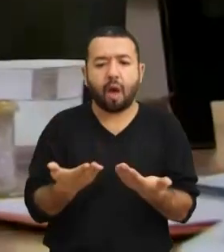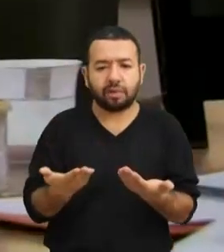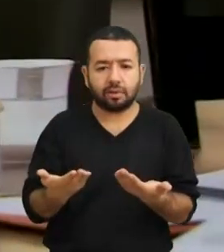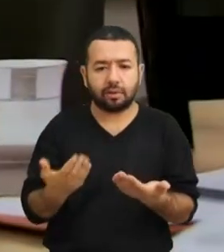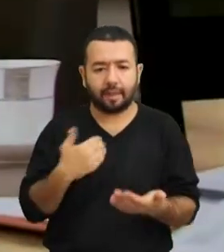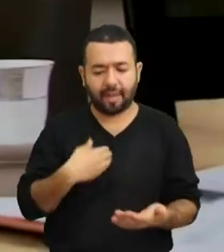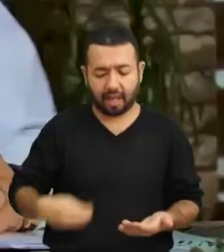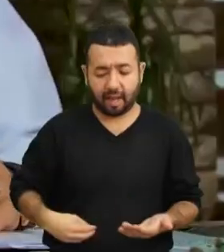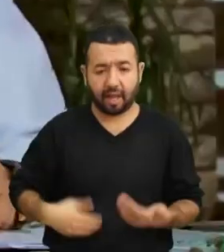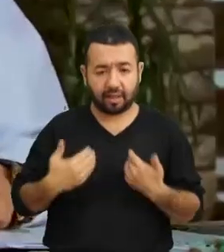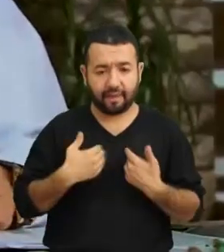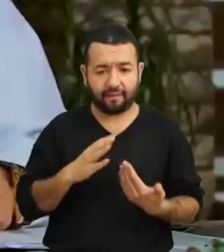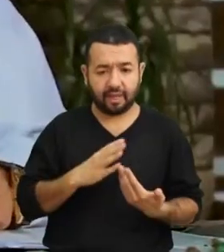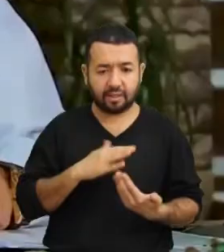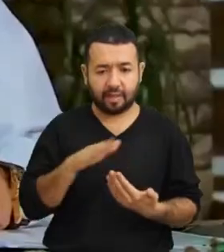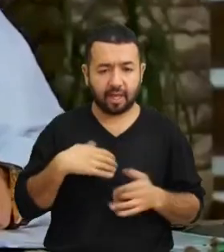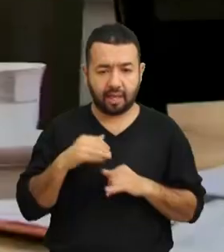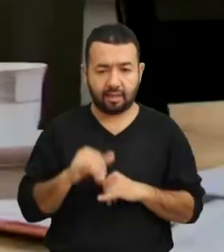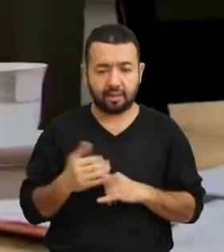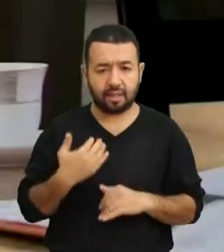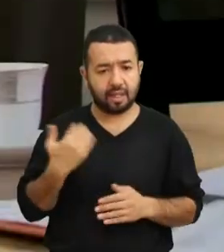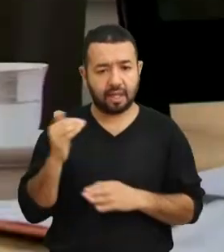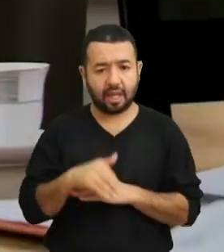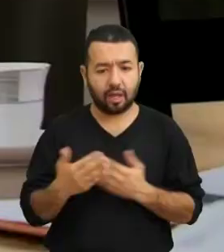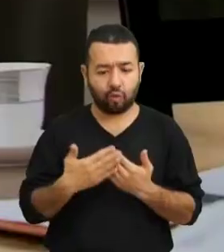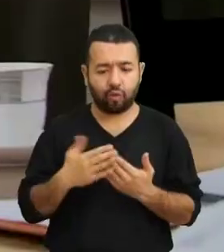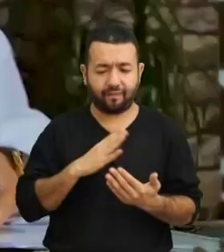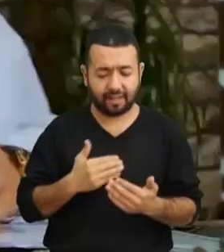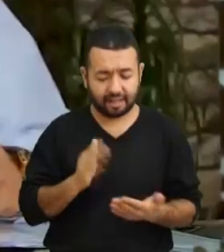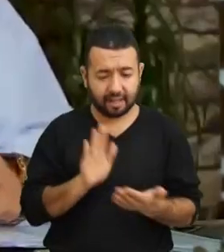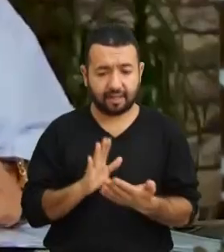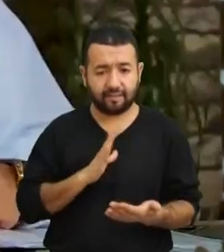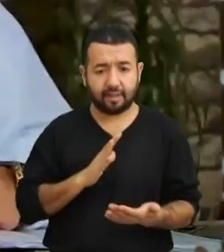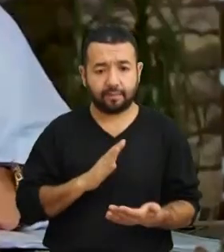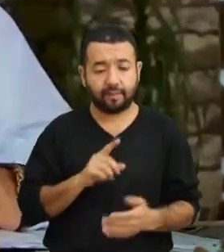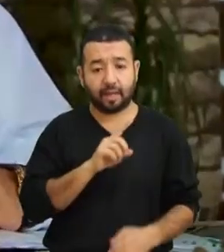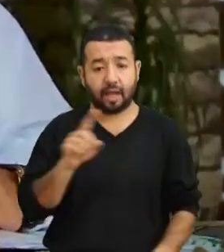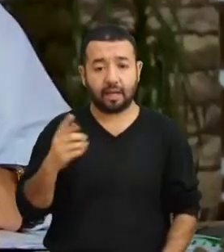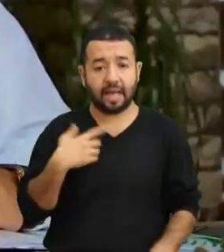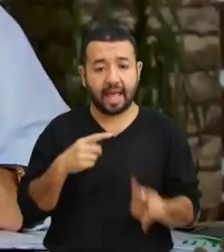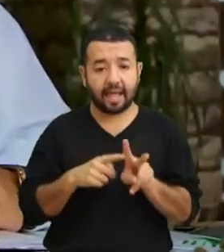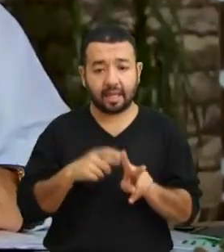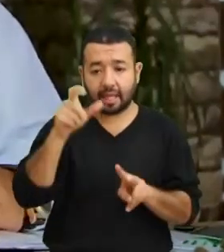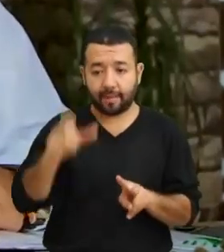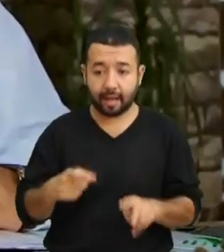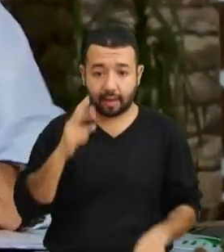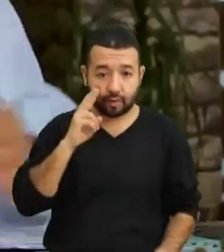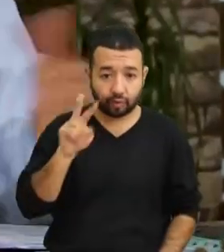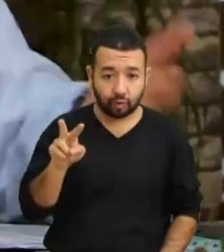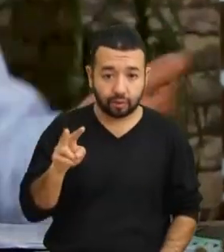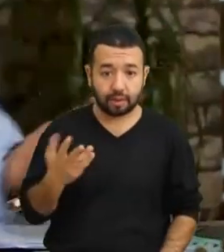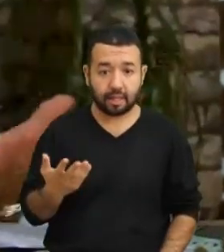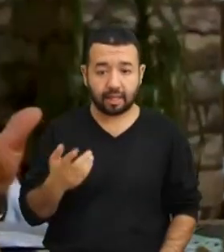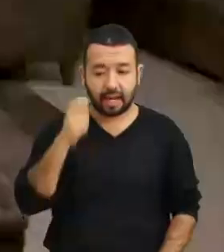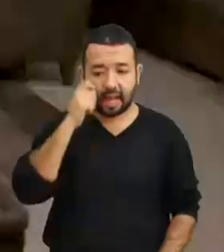Bunda bizim de kabahatimiz var ama Tim. Bak geldik, düğün oluyor işte. Hayır yani, şunu Kemal Bey bir görse tam